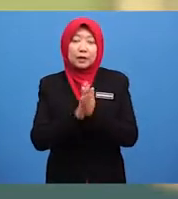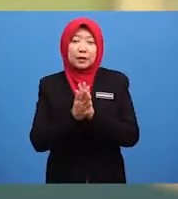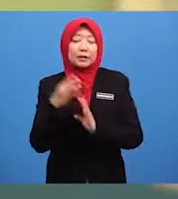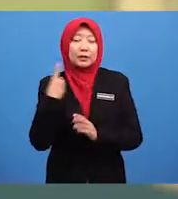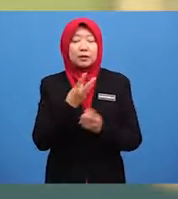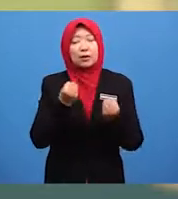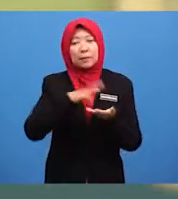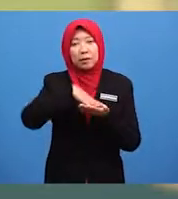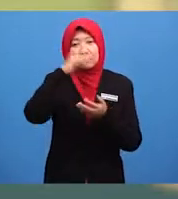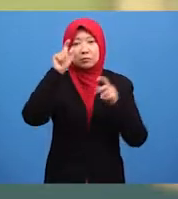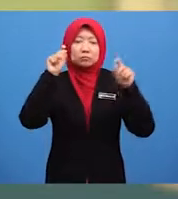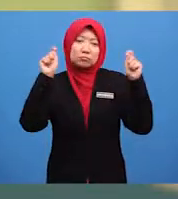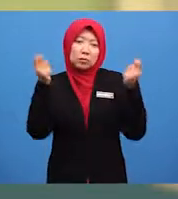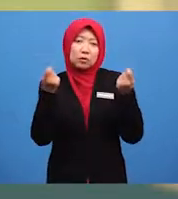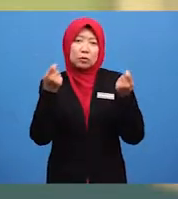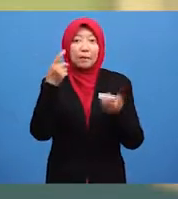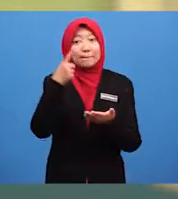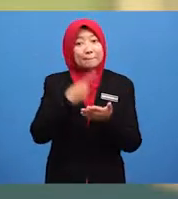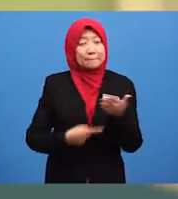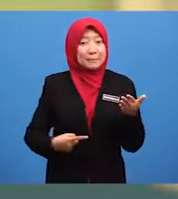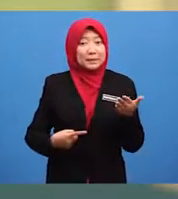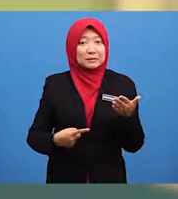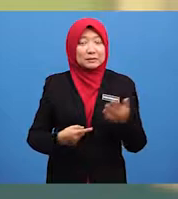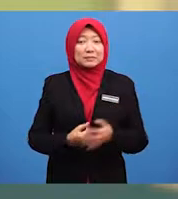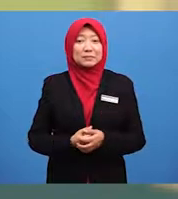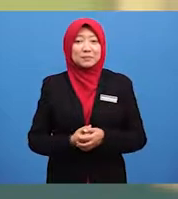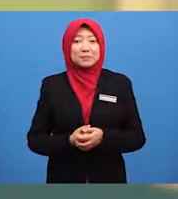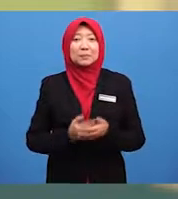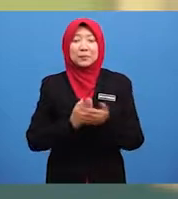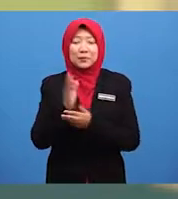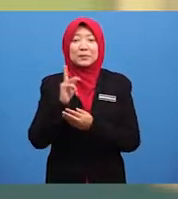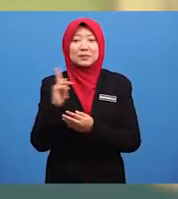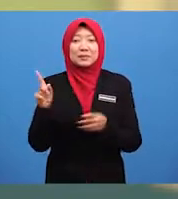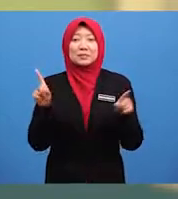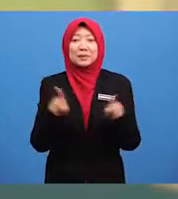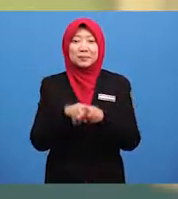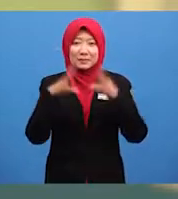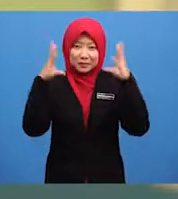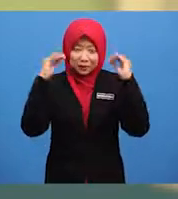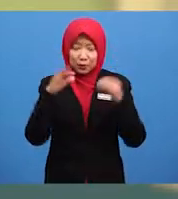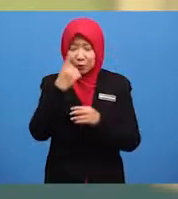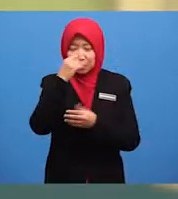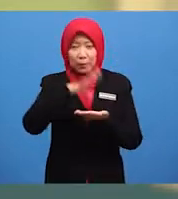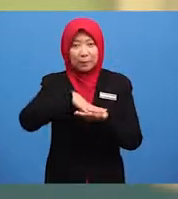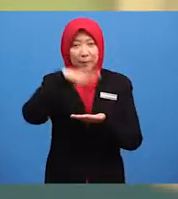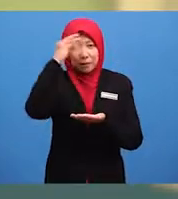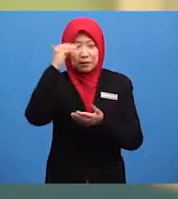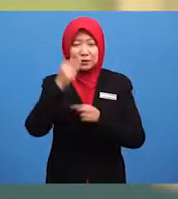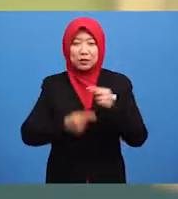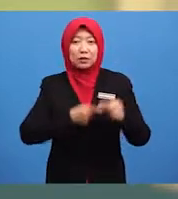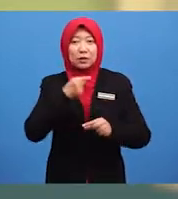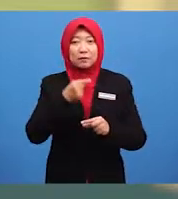belajar tajuk apa hari ini, murid-murid? Okey, teruskan bersama-sama cikgu untuk belajar